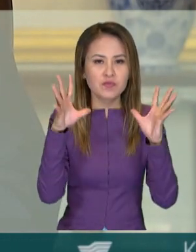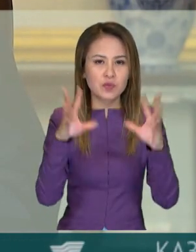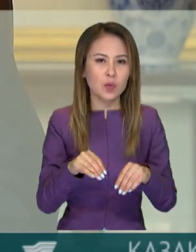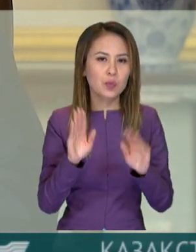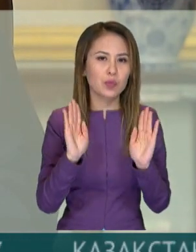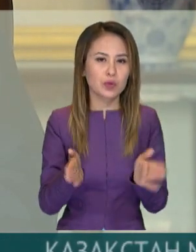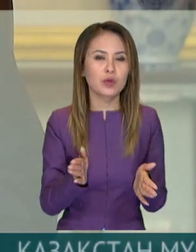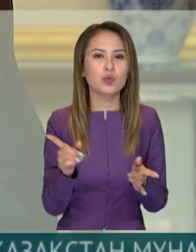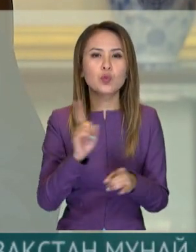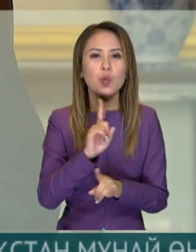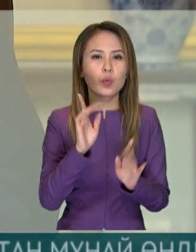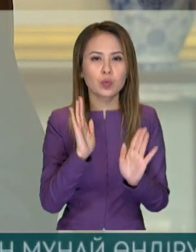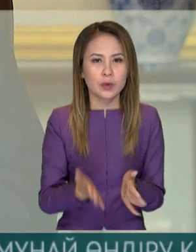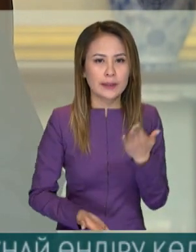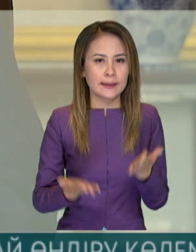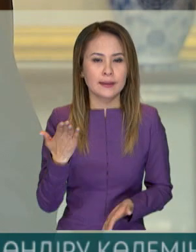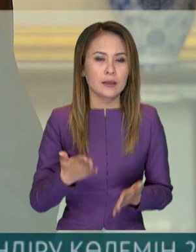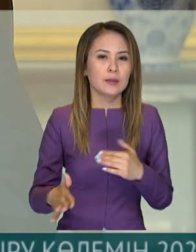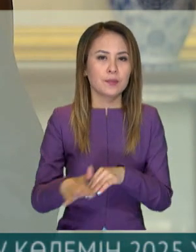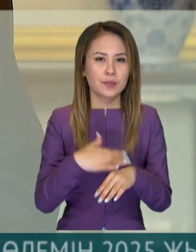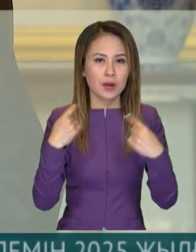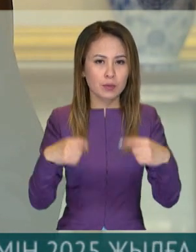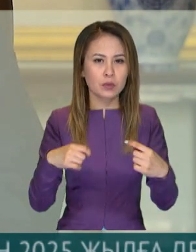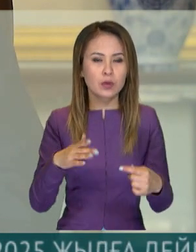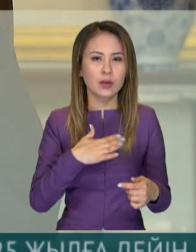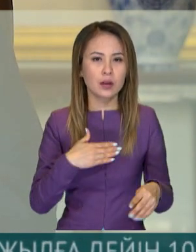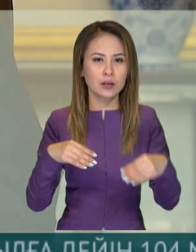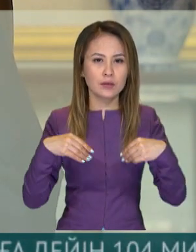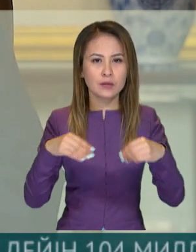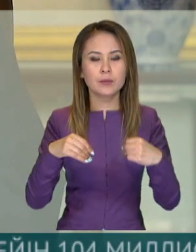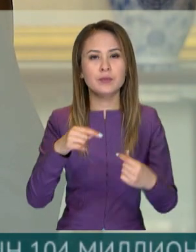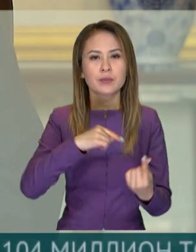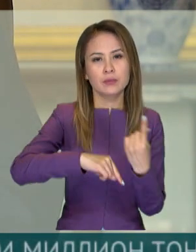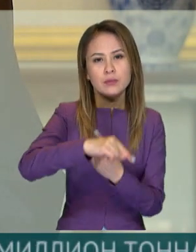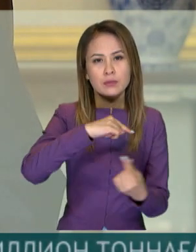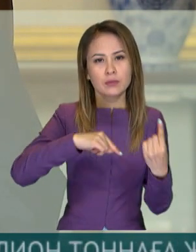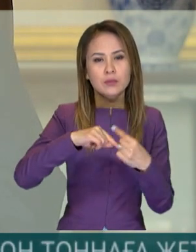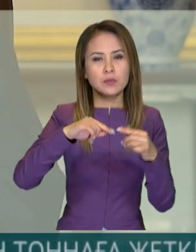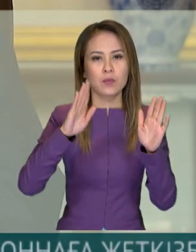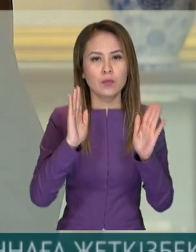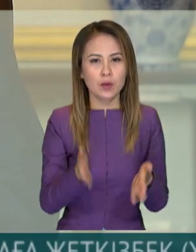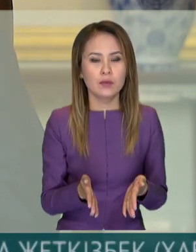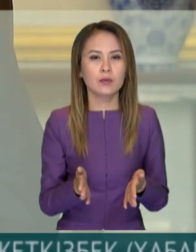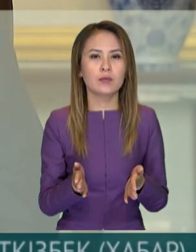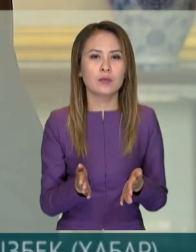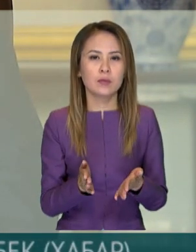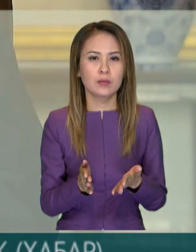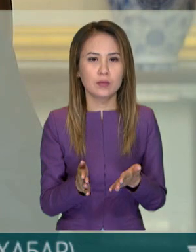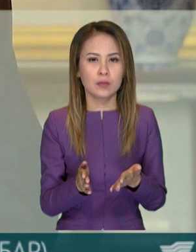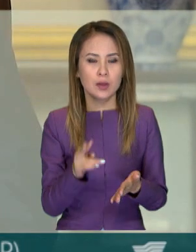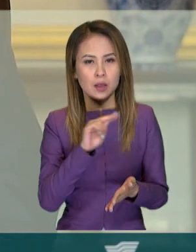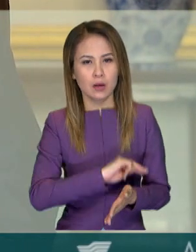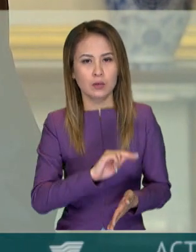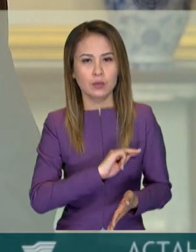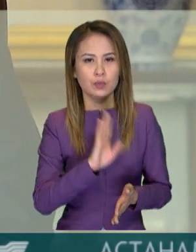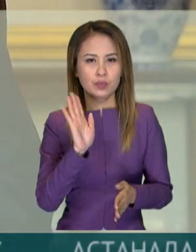пойдет, означает, что есть рынок для наших сельхозтоваров, наши сельскохозяйственные фермеры будут